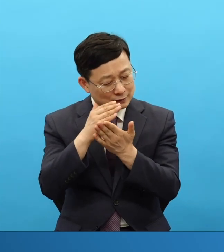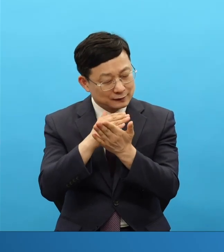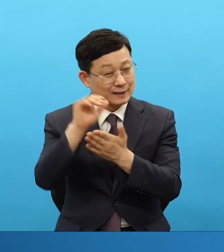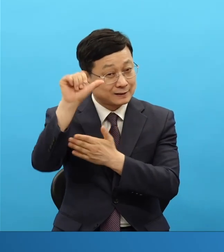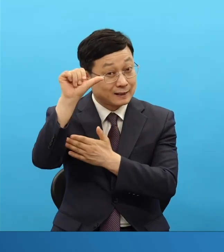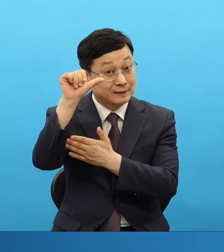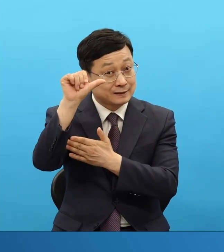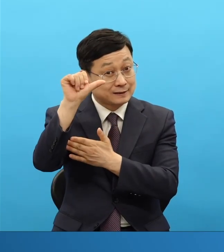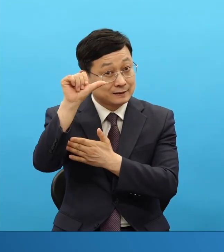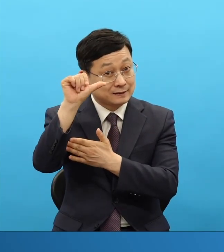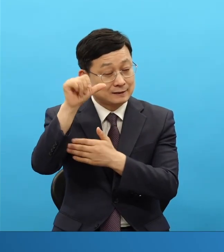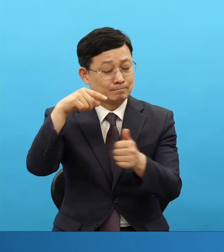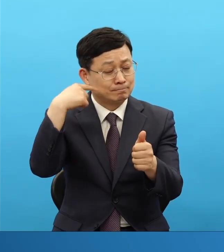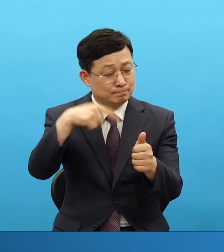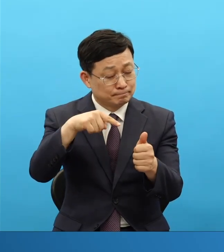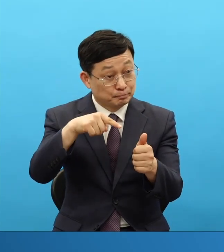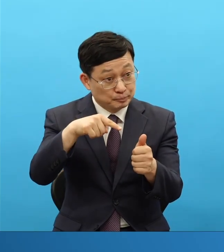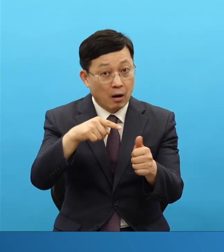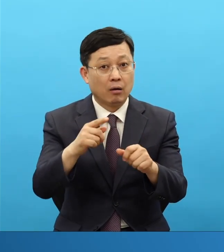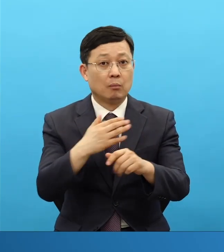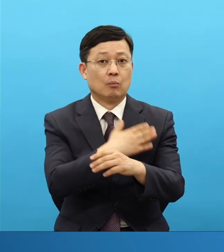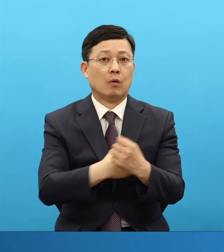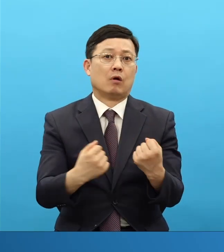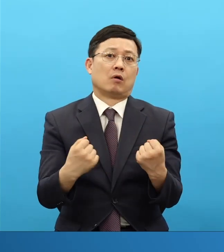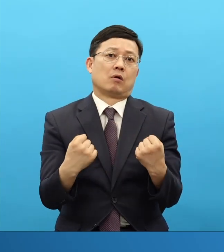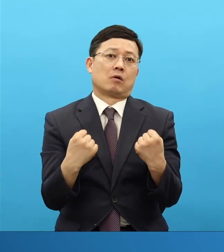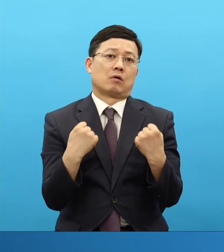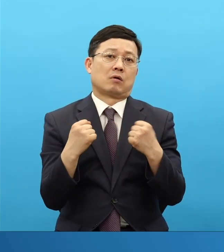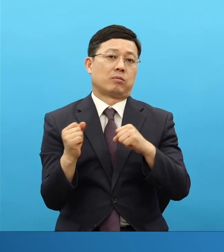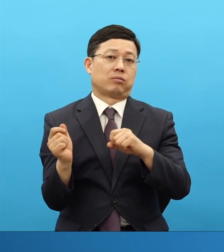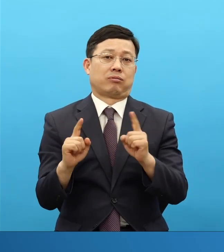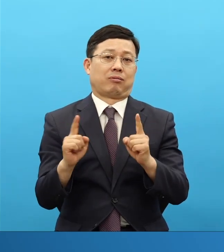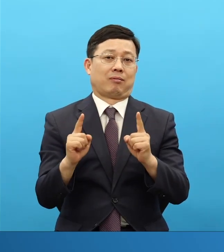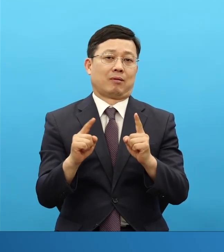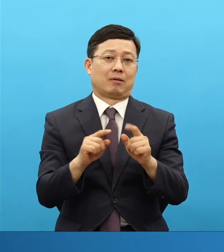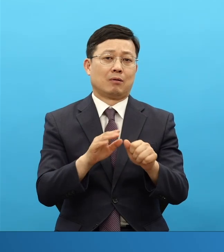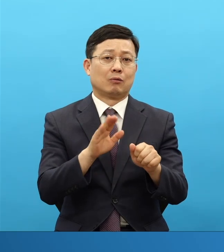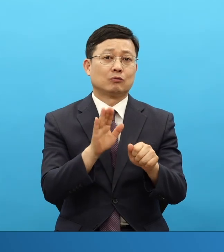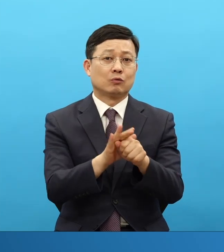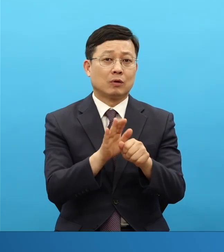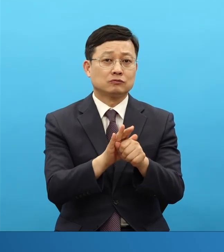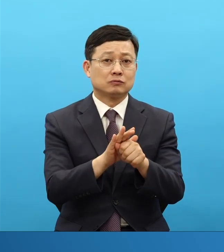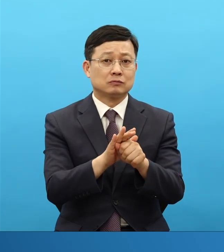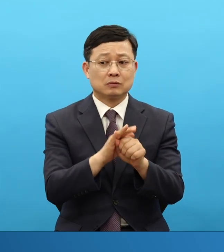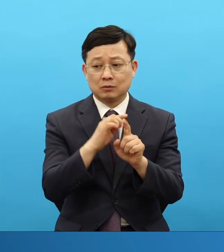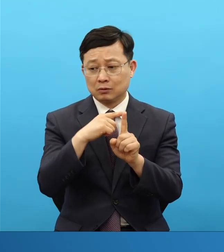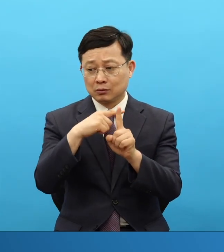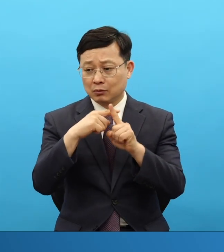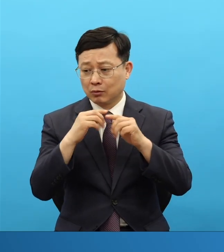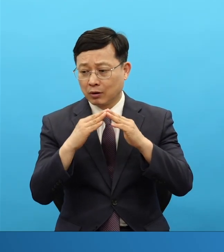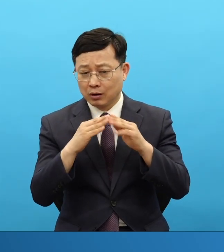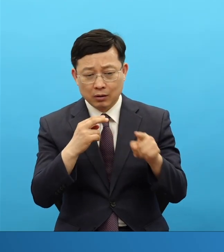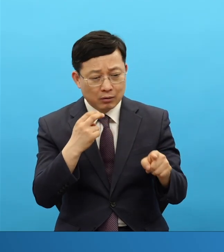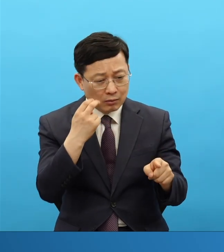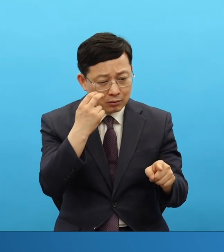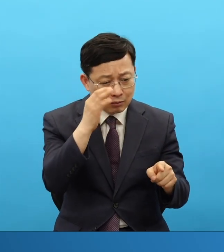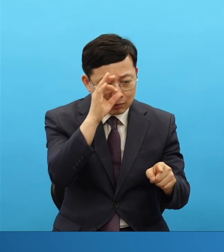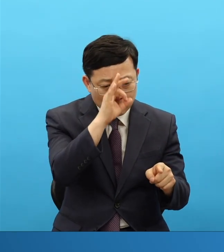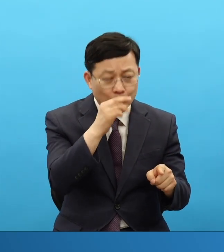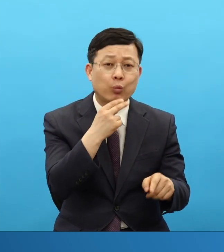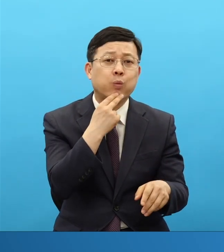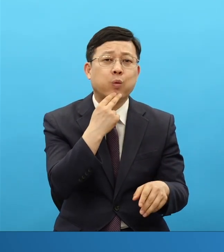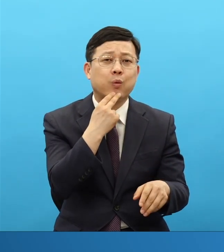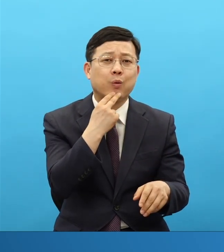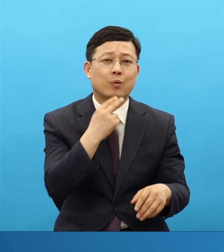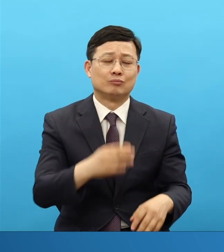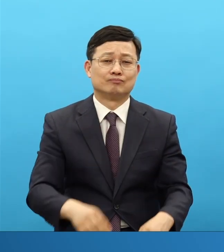that? 이만 가르쳐도요. 역사는 이거 도와주는 교회가 없어요. You just teach that and the works will rise, but there isn't any church that can